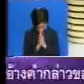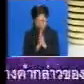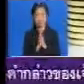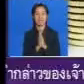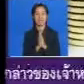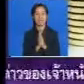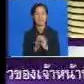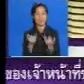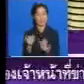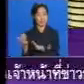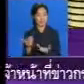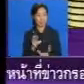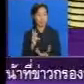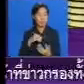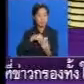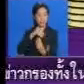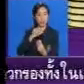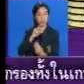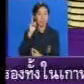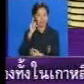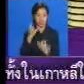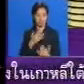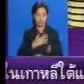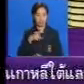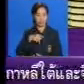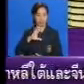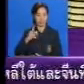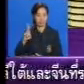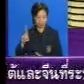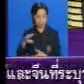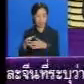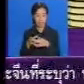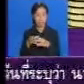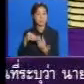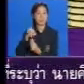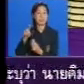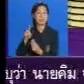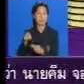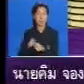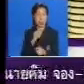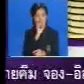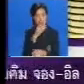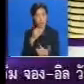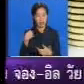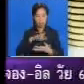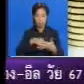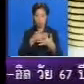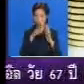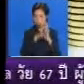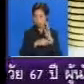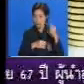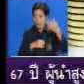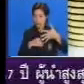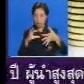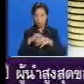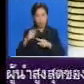สวัสดีครับท่านผู้ชมครับขอต้อนรับเข้าสู่มุมเศรษฐกิจนะครับอยู่กับผมพัชรปัญญายงและทีมเศรษฐกิจเหมือนเคยนะครับในเรื่องที่เราได้เกริ่นกันไปนะครับ5มาตรการ6เดือนนั้นเนี่ยน